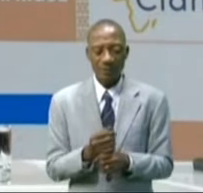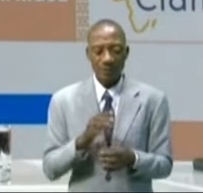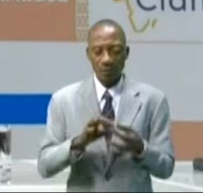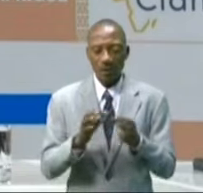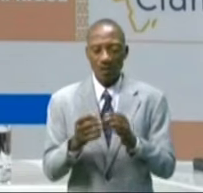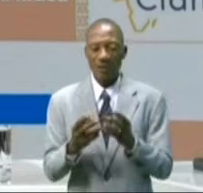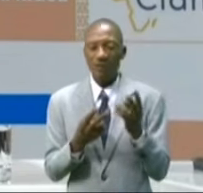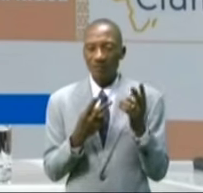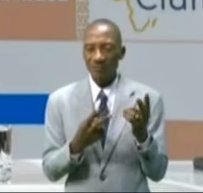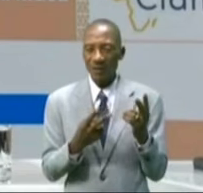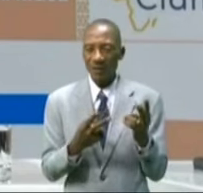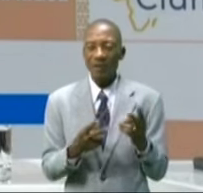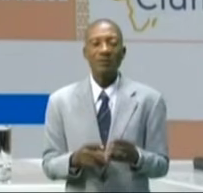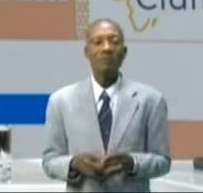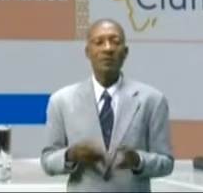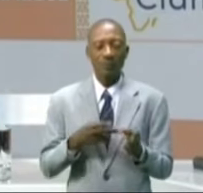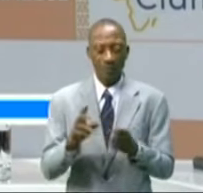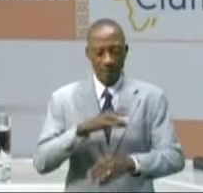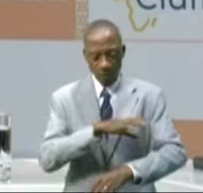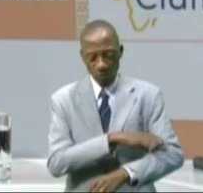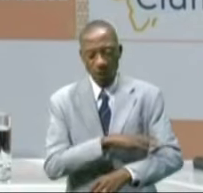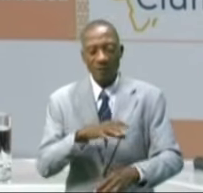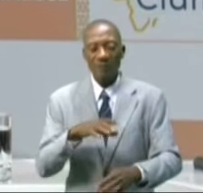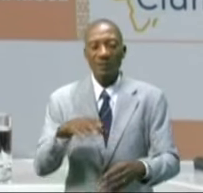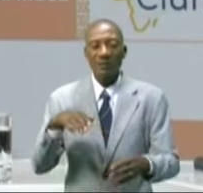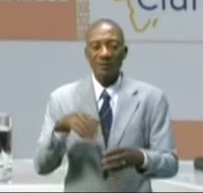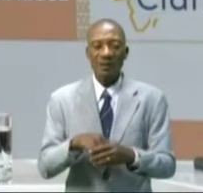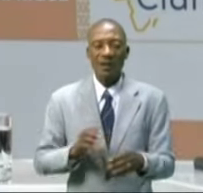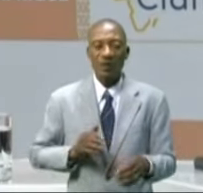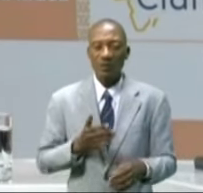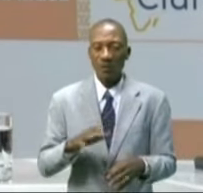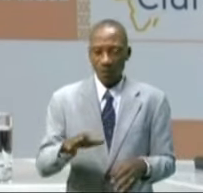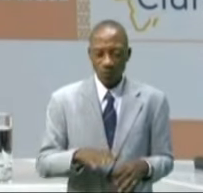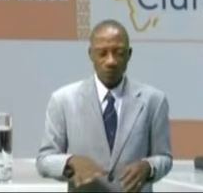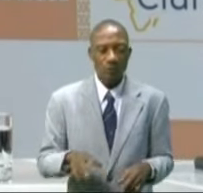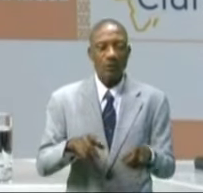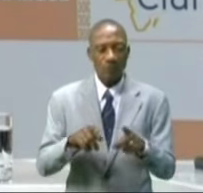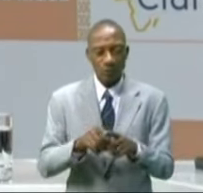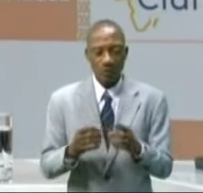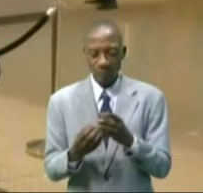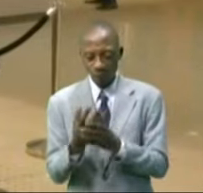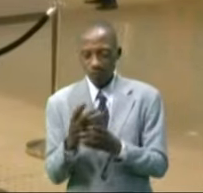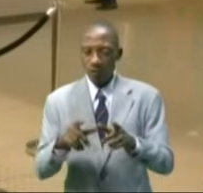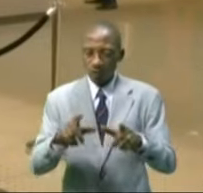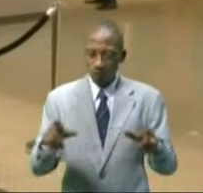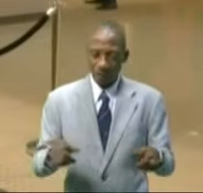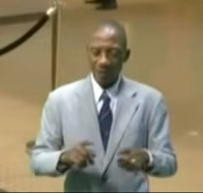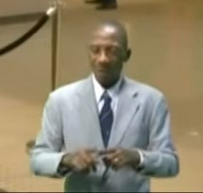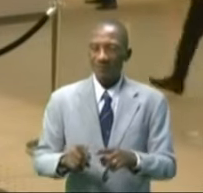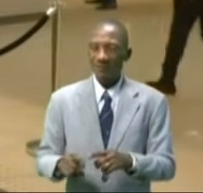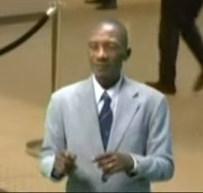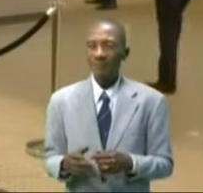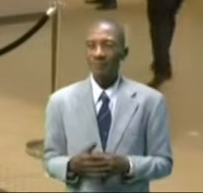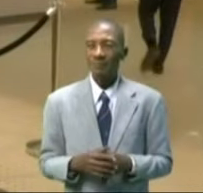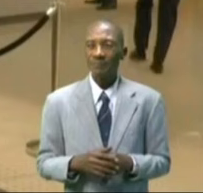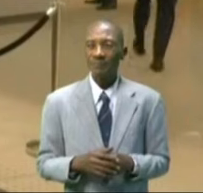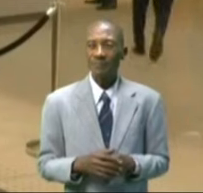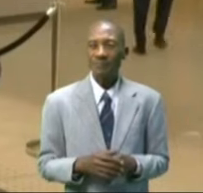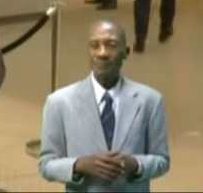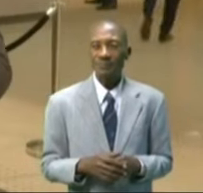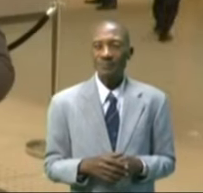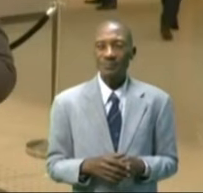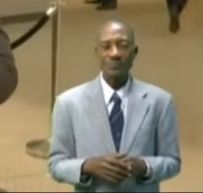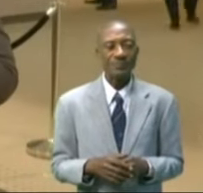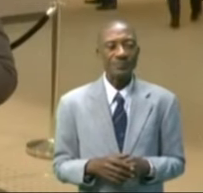respect des droits de la RDC et aussi une transformation locale des différentes matières premières. Ici à Paris, la présence congolaise est